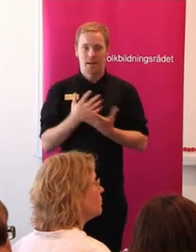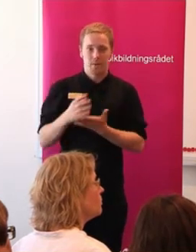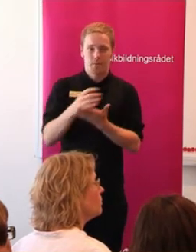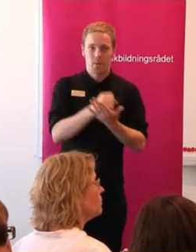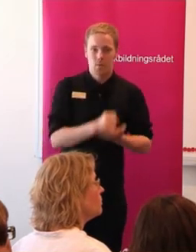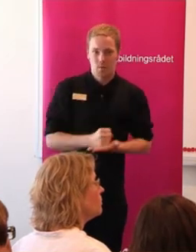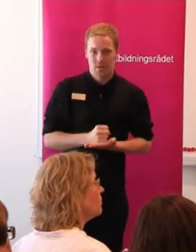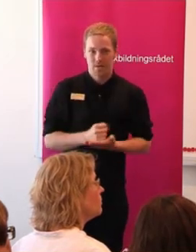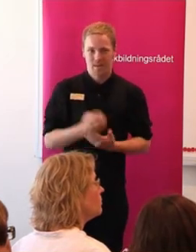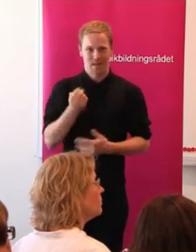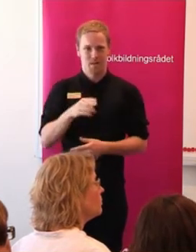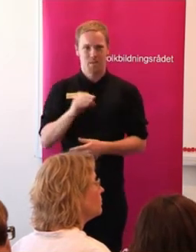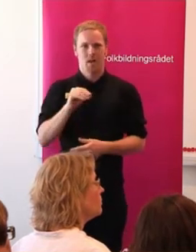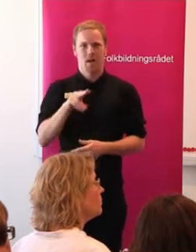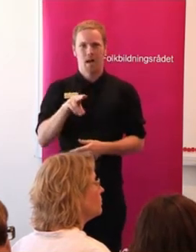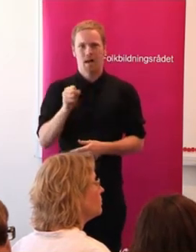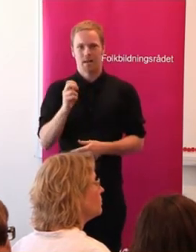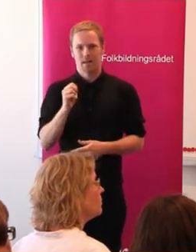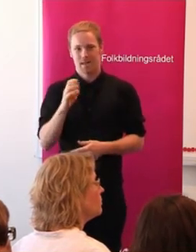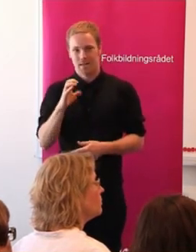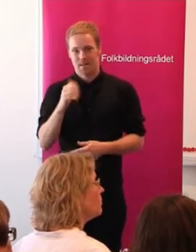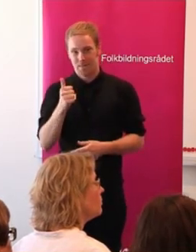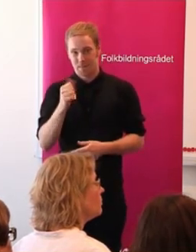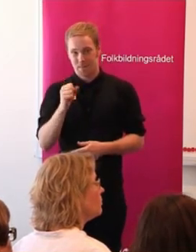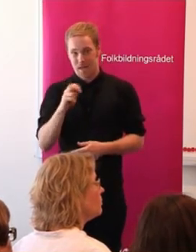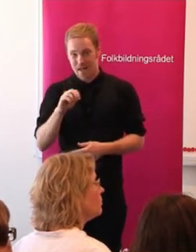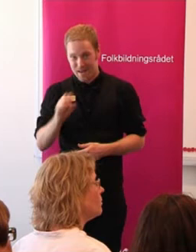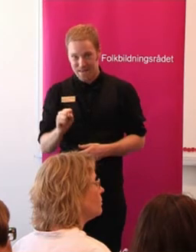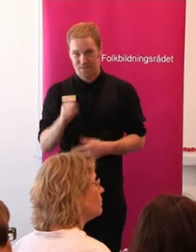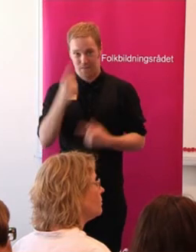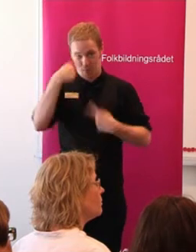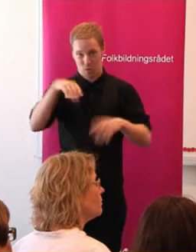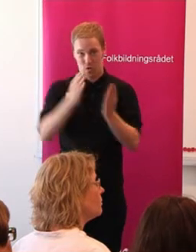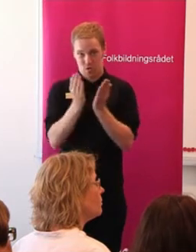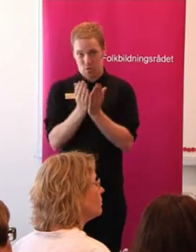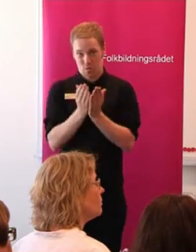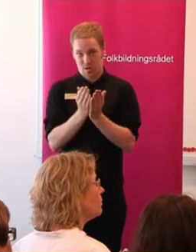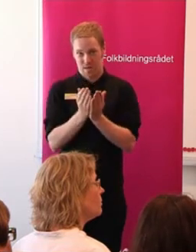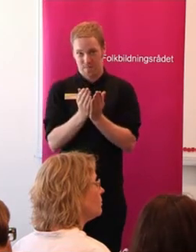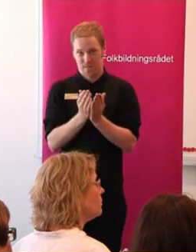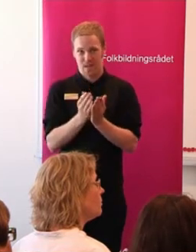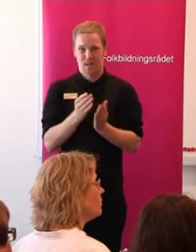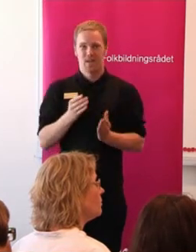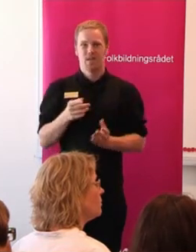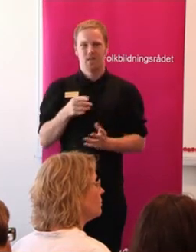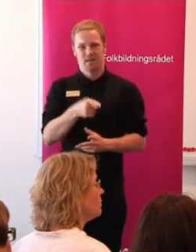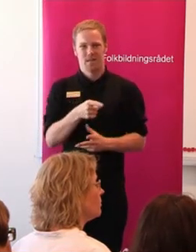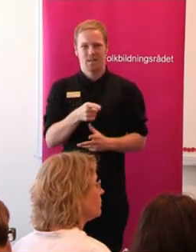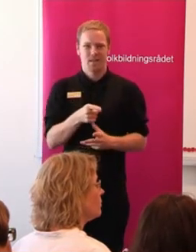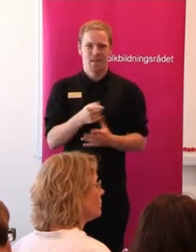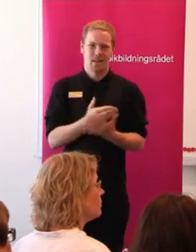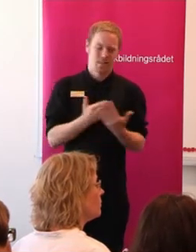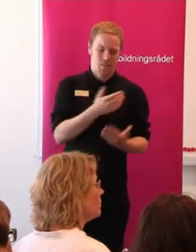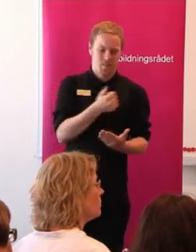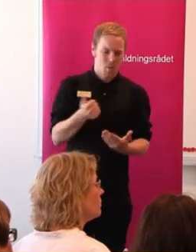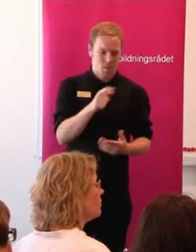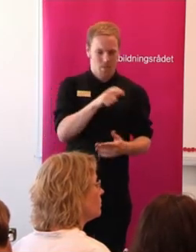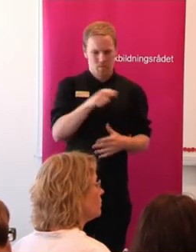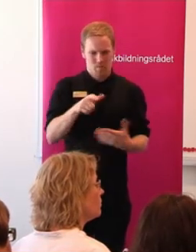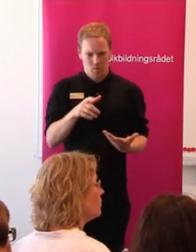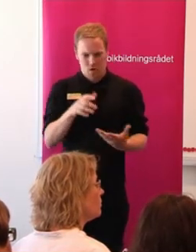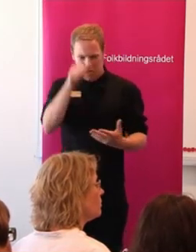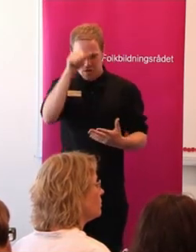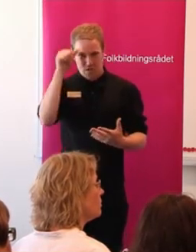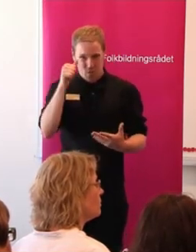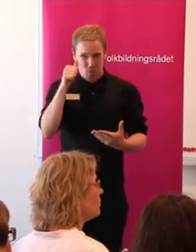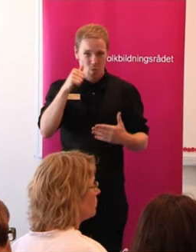Västra Götaland, där man inte förutsätter att bara för att man har haft svårt att ta sig igenom grundskolan eller inte kommit ut överhuvudtaget, att man då